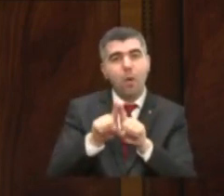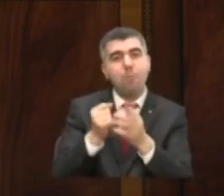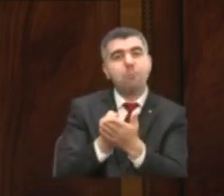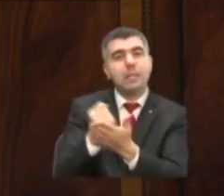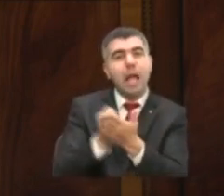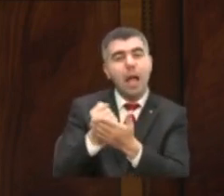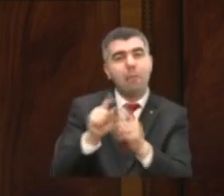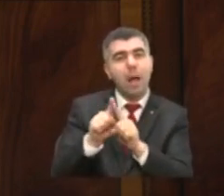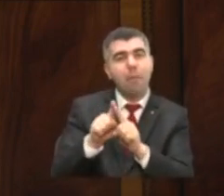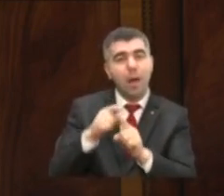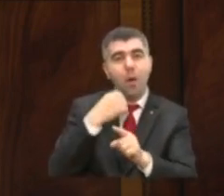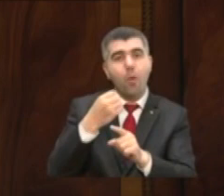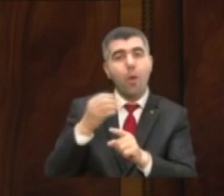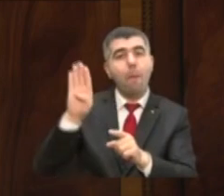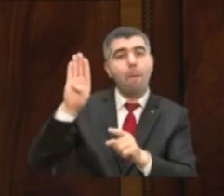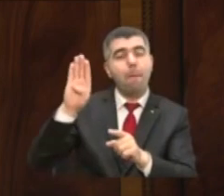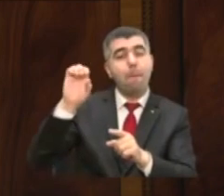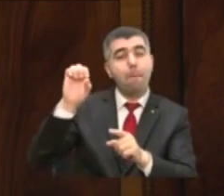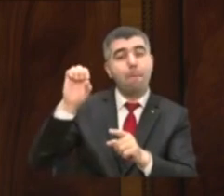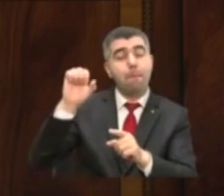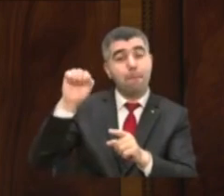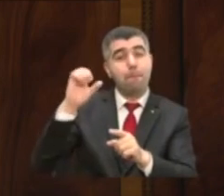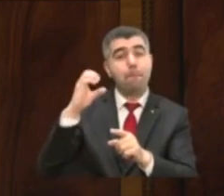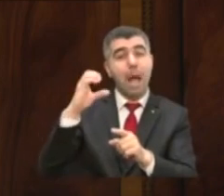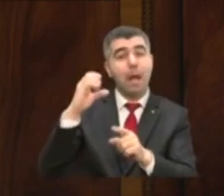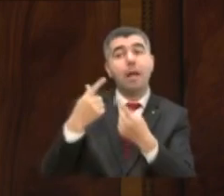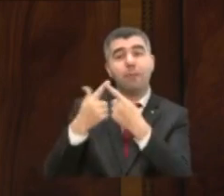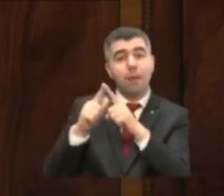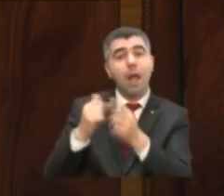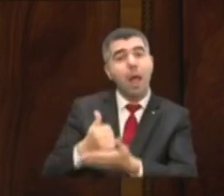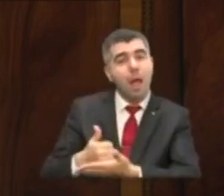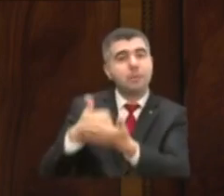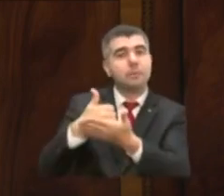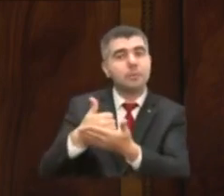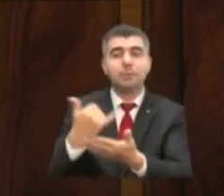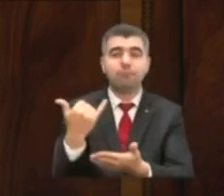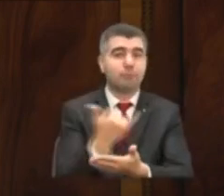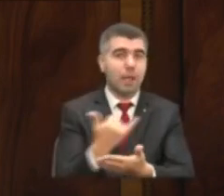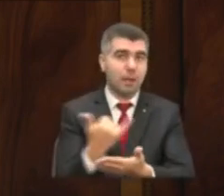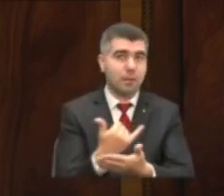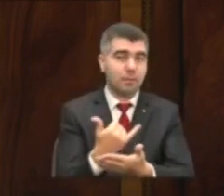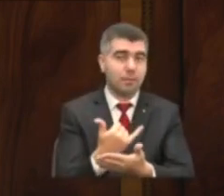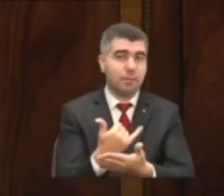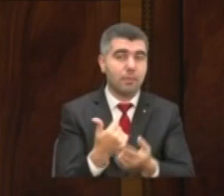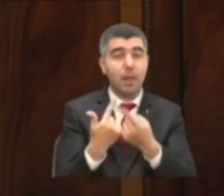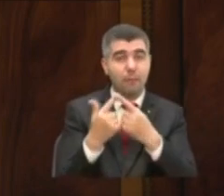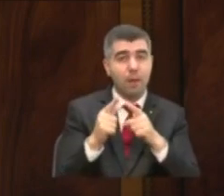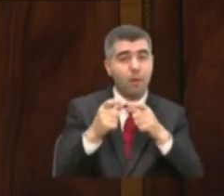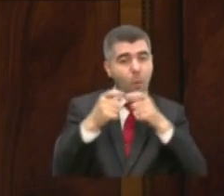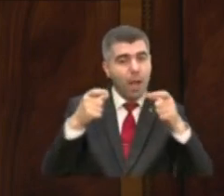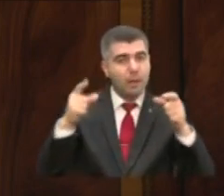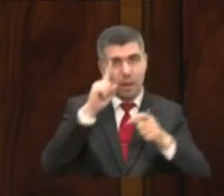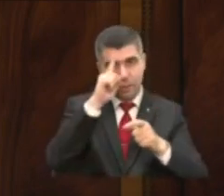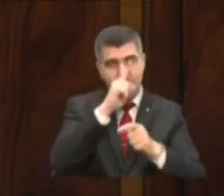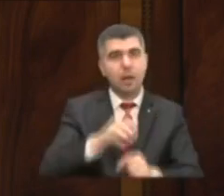زرتهم انا السيد الوزير في الاقسام ديالهم عن طريق جميع اليات الدعم الضروريه هذا وغادي نسعه بطبيعه